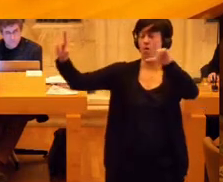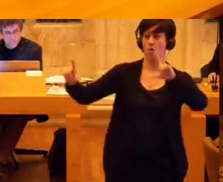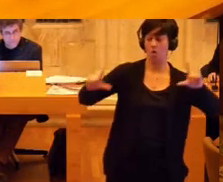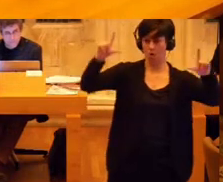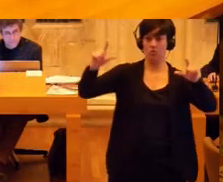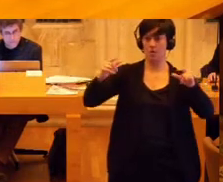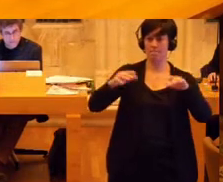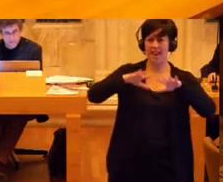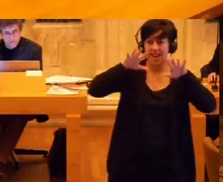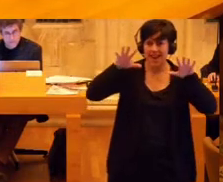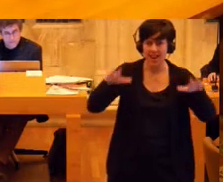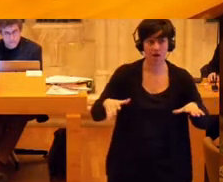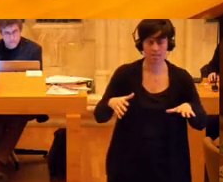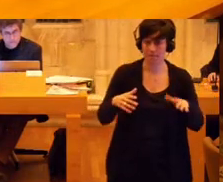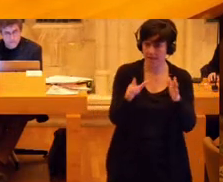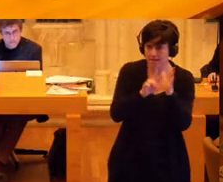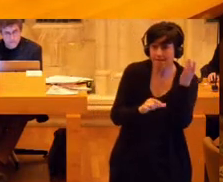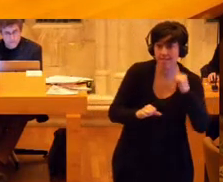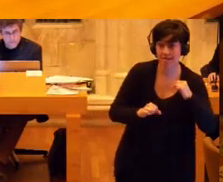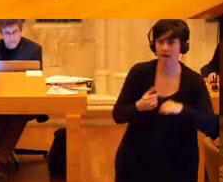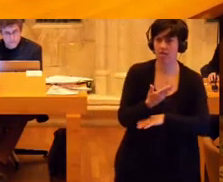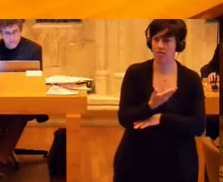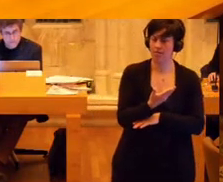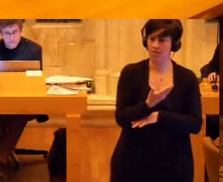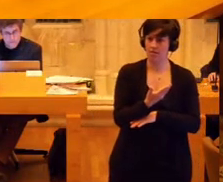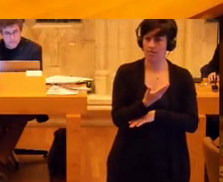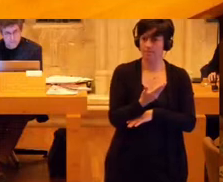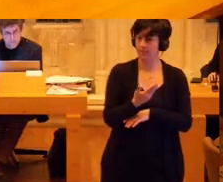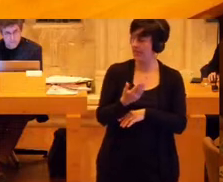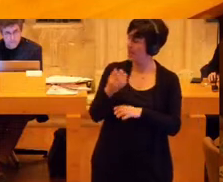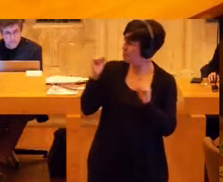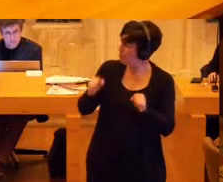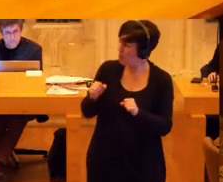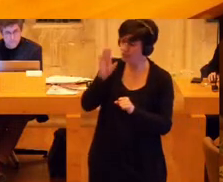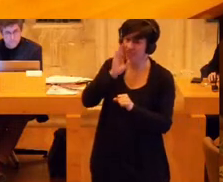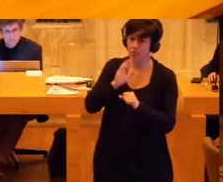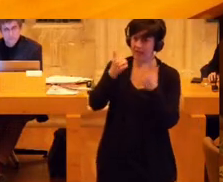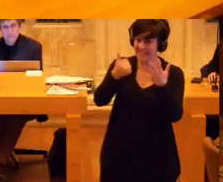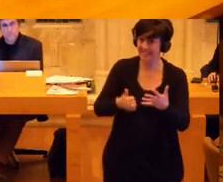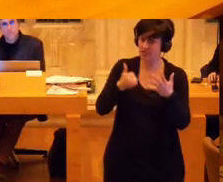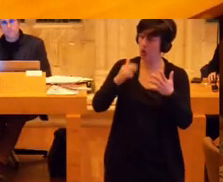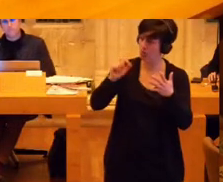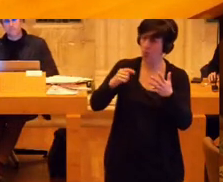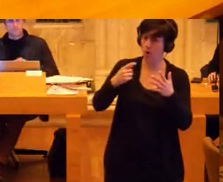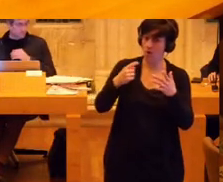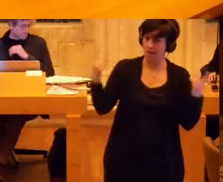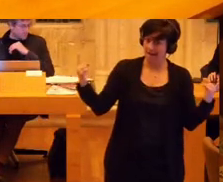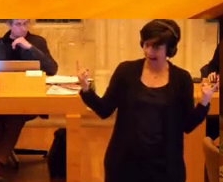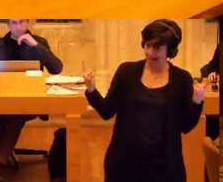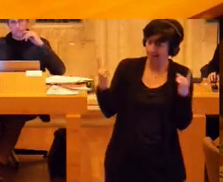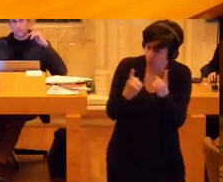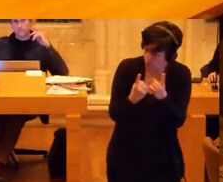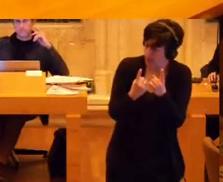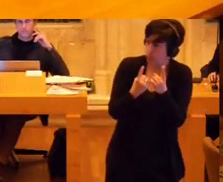moyen, premièrement, de diminuer cette période de 6 années et, deuxièmement, d'appliquer une sorte de sursis à